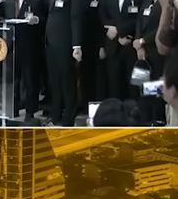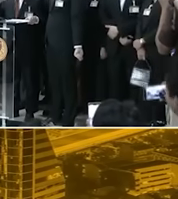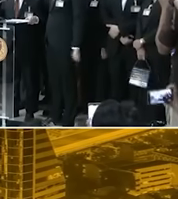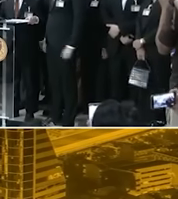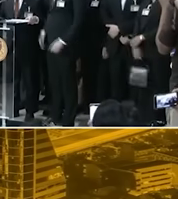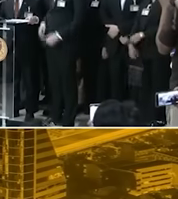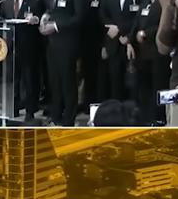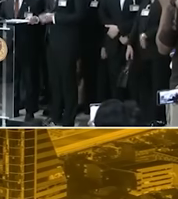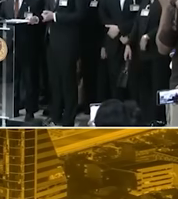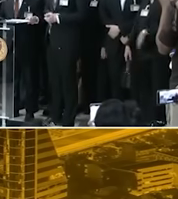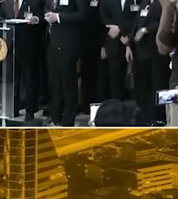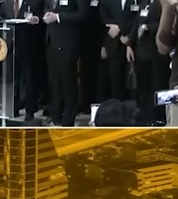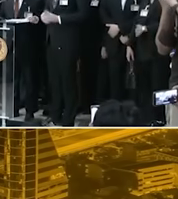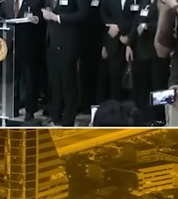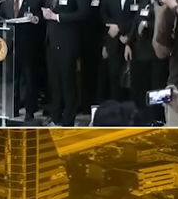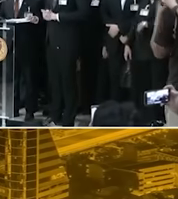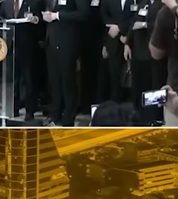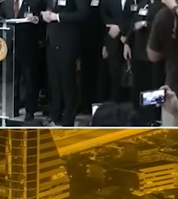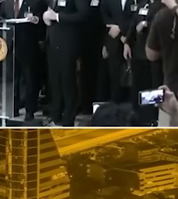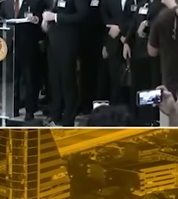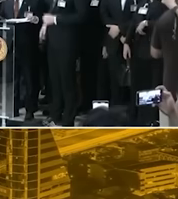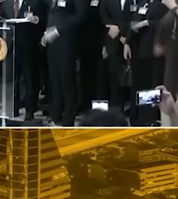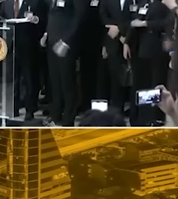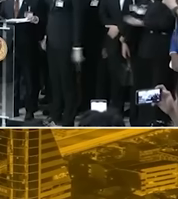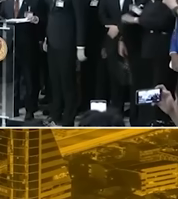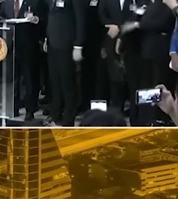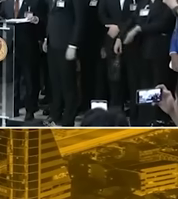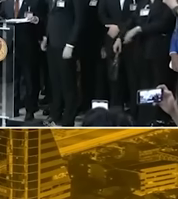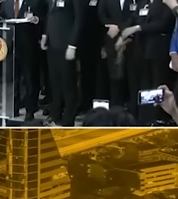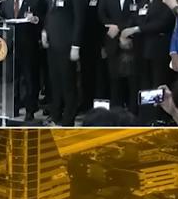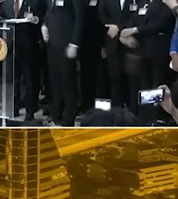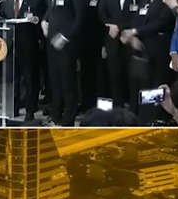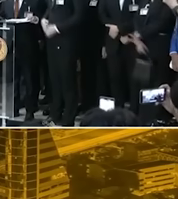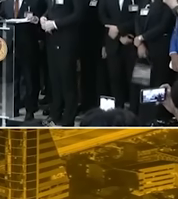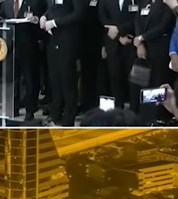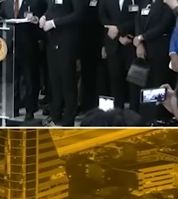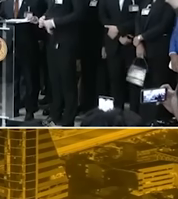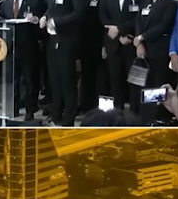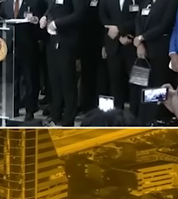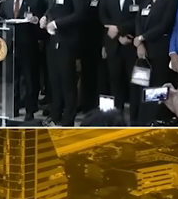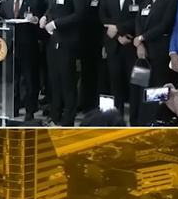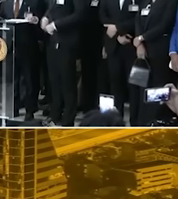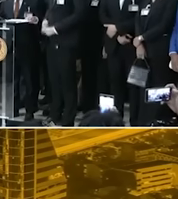่เอาตัวเองเป็นใหญ ่ตั้งแต่ได้151มาเนี่ยนะโอ้โหรู้สึกว่าใครขวางไม่ได้เลย